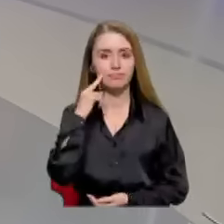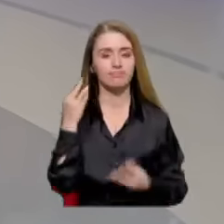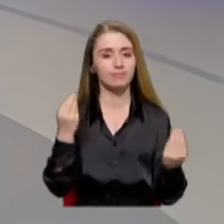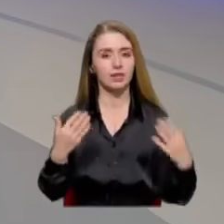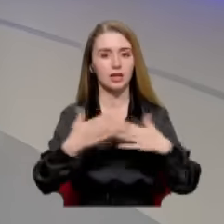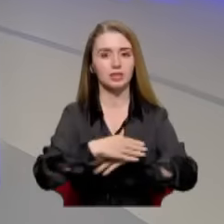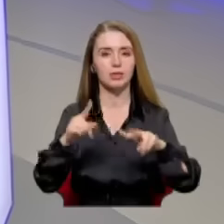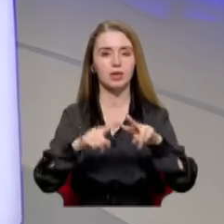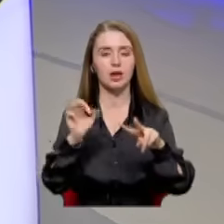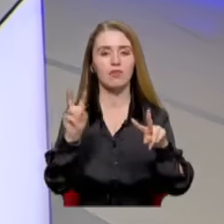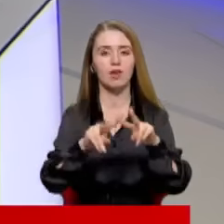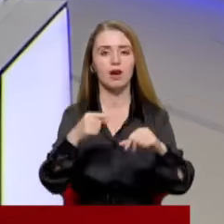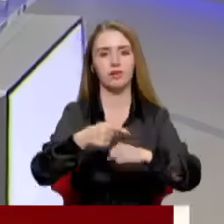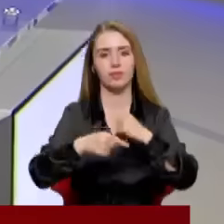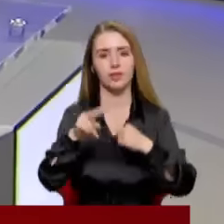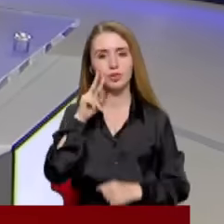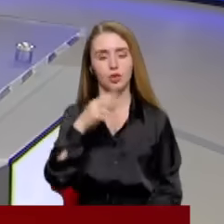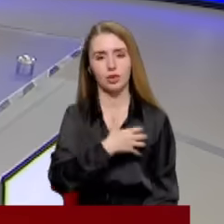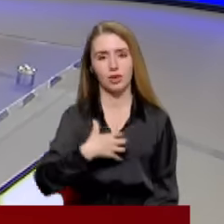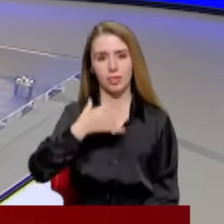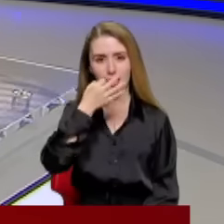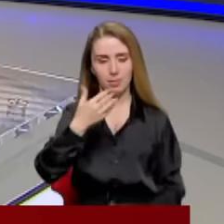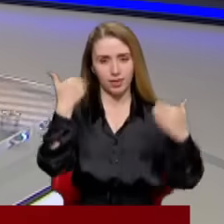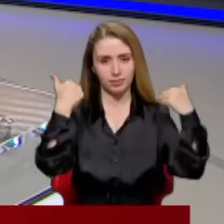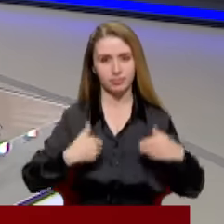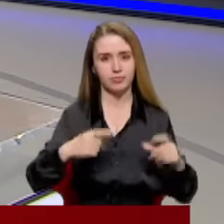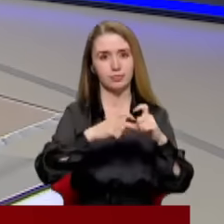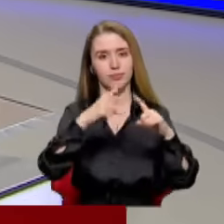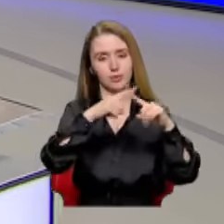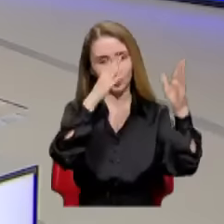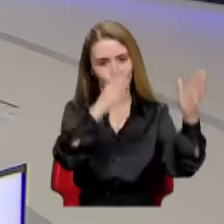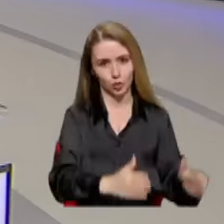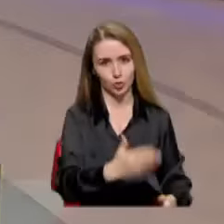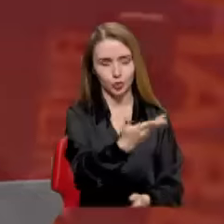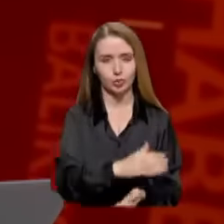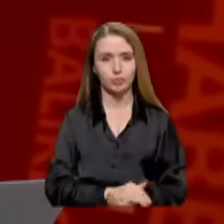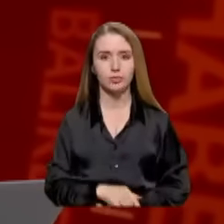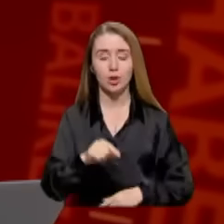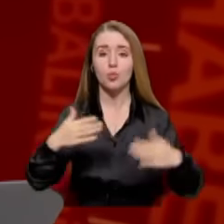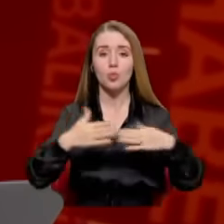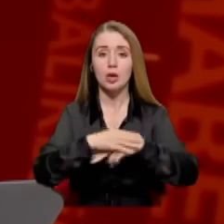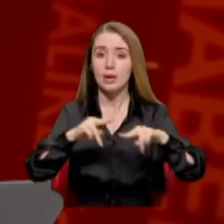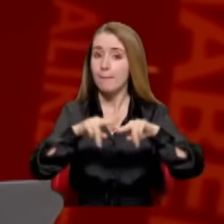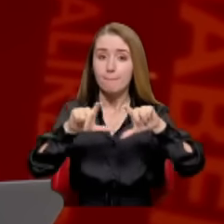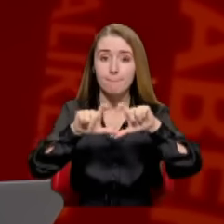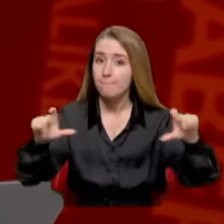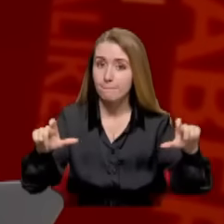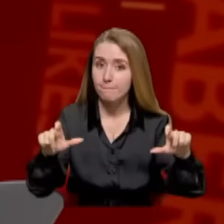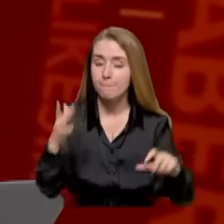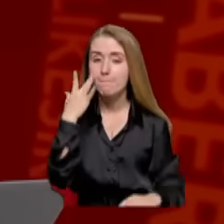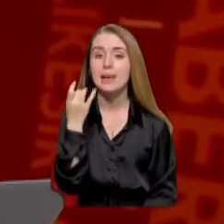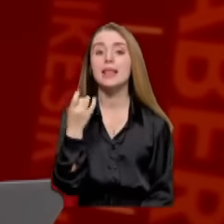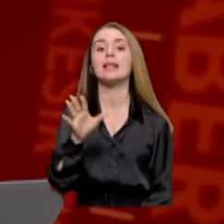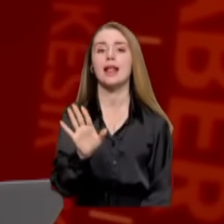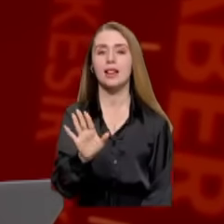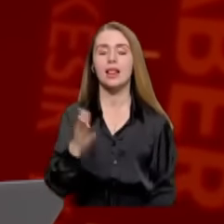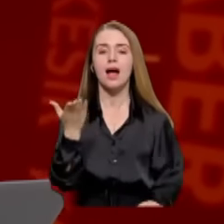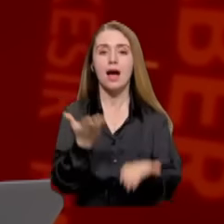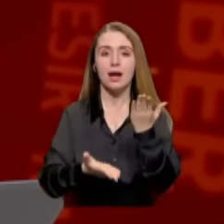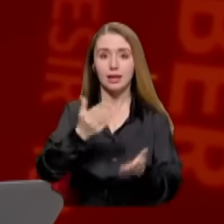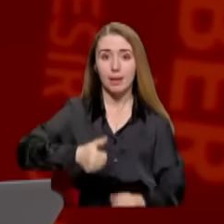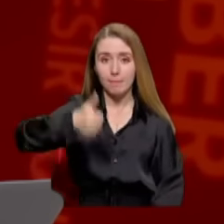Efendim iyi akşamlar. Now hafta sonu ana haber bülteni ile karşınızdayız. Ben Gülbin Tosun. Bu akşam başlığımız belli değil.